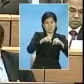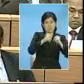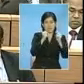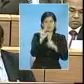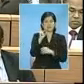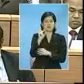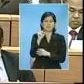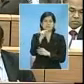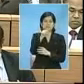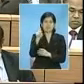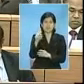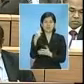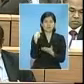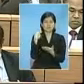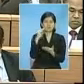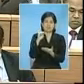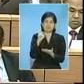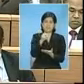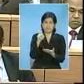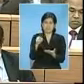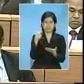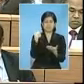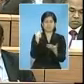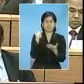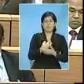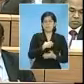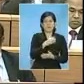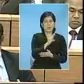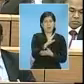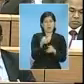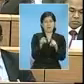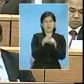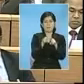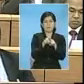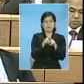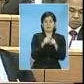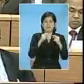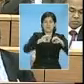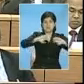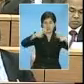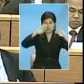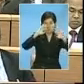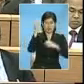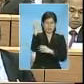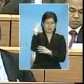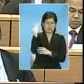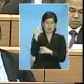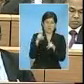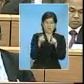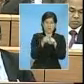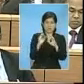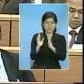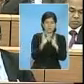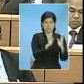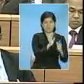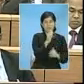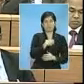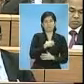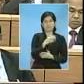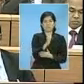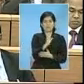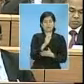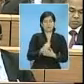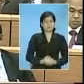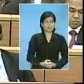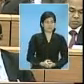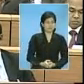10%บ้างอย่าให้เหมือนรัฐบาลที่แล้วครับถ้าเหมือนรัฐบาลที่แล้วเนี่ยคนไทยจะไม่เป็น